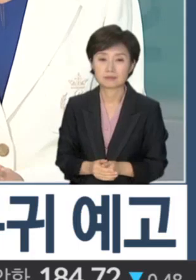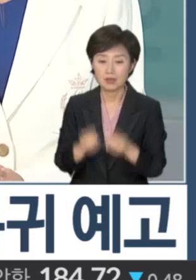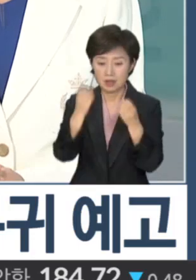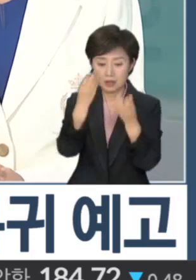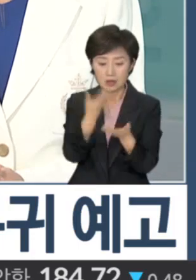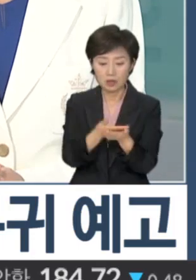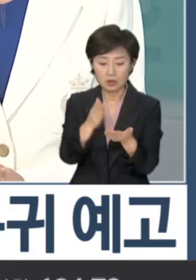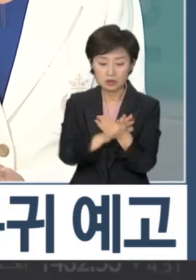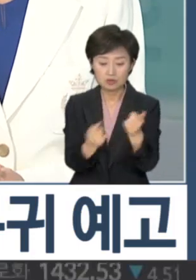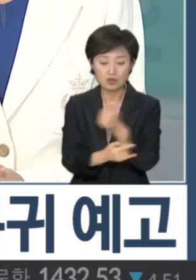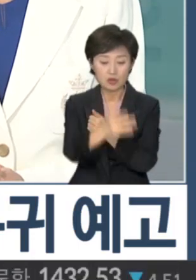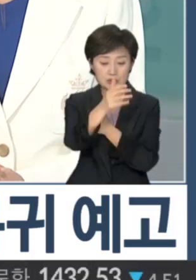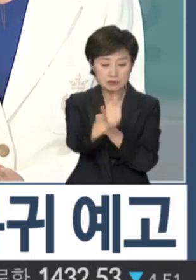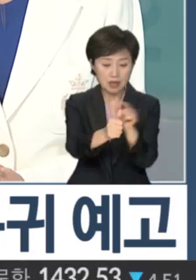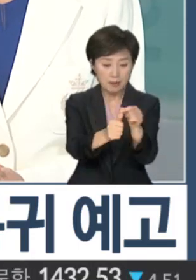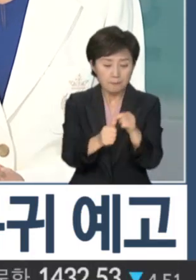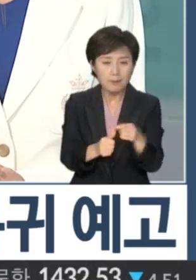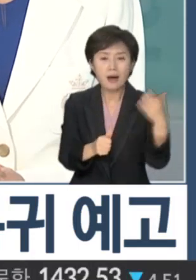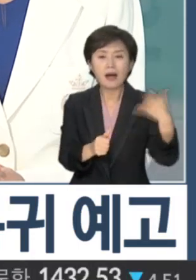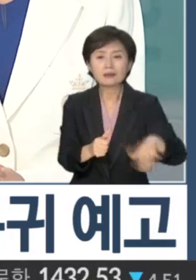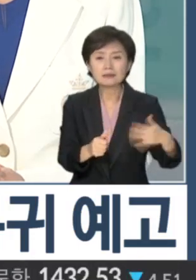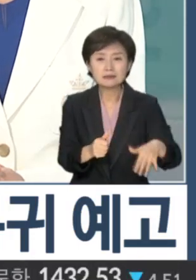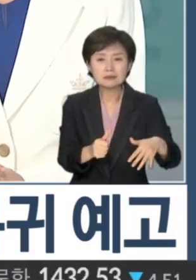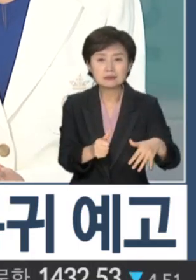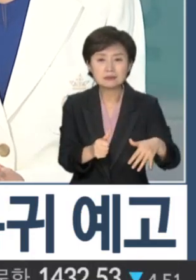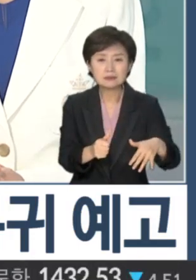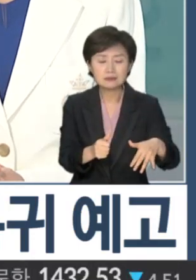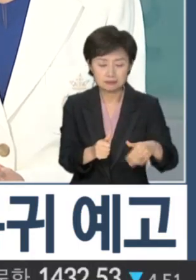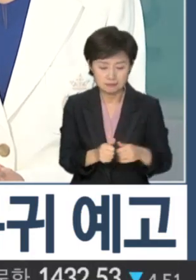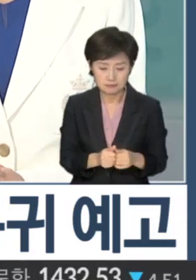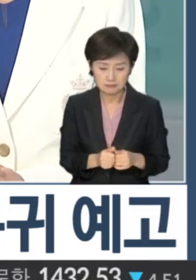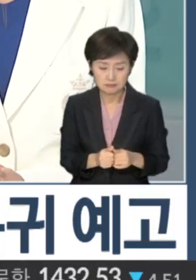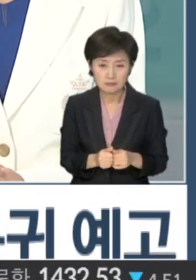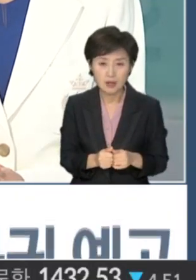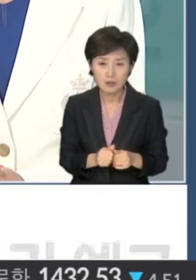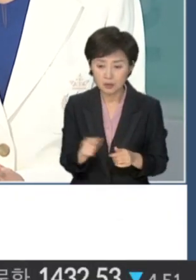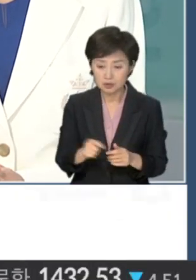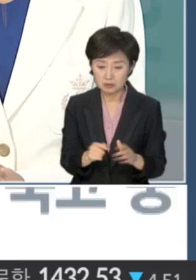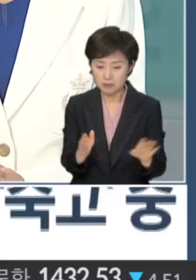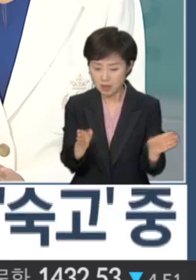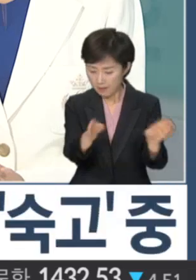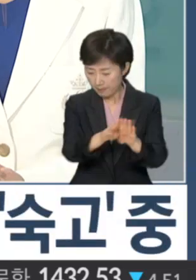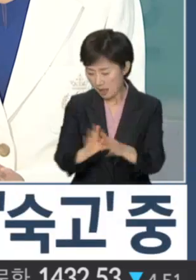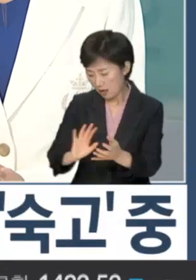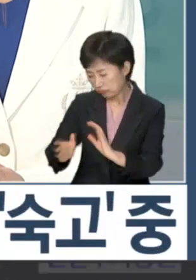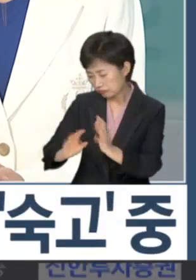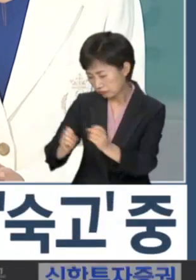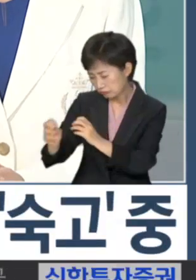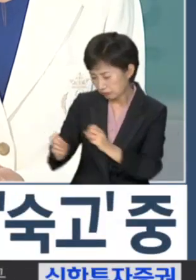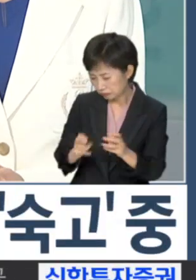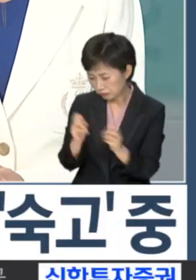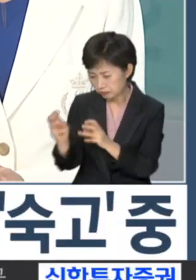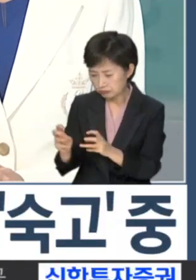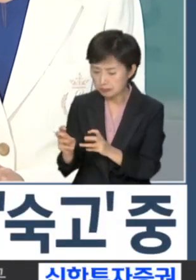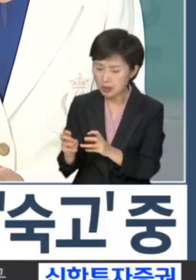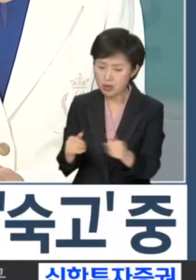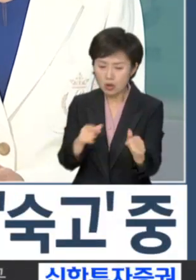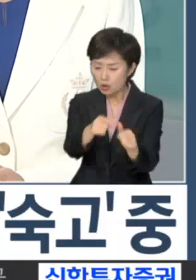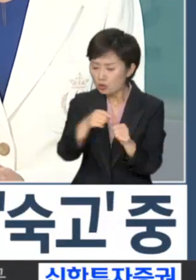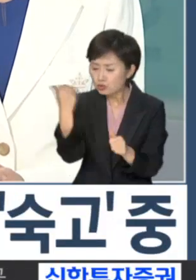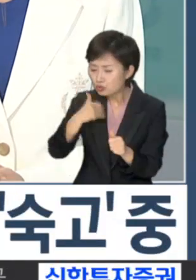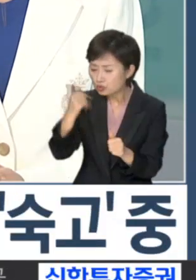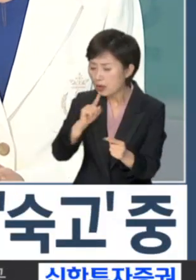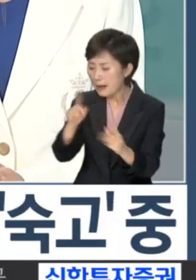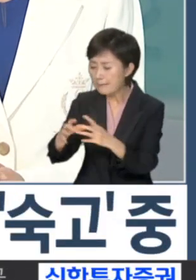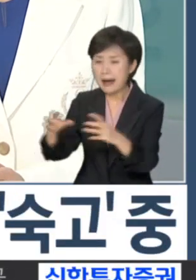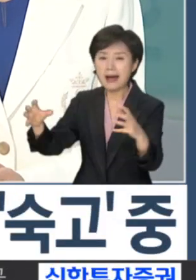혁신위원장 인선이 난항을 겪는 모습 이제 들리는 이야기에 따르면 당 지도부 비공개 간담회도 이제 어제 열려가지고 여러 가지 이야기가